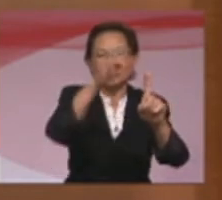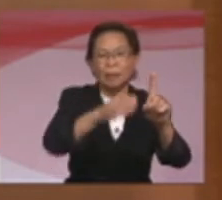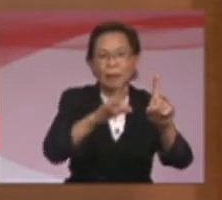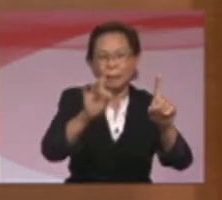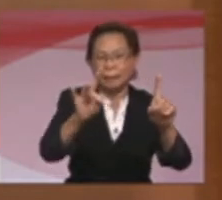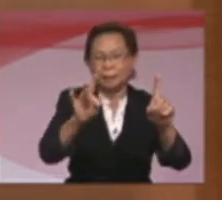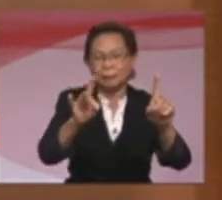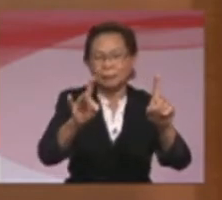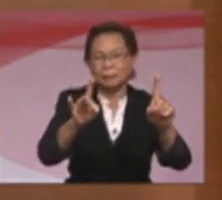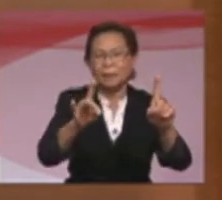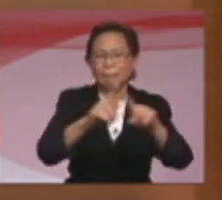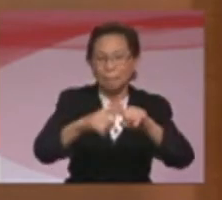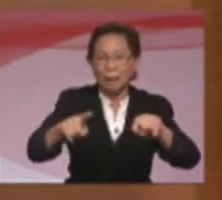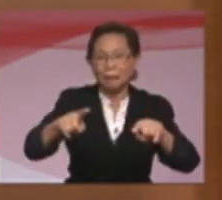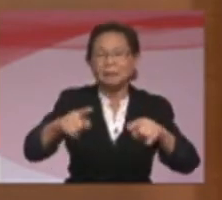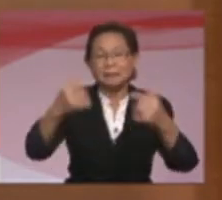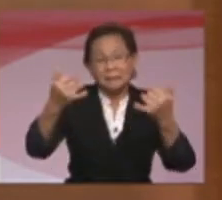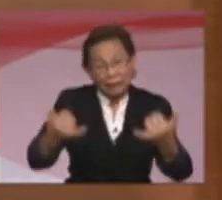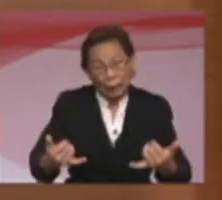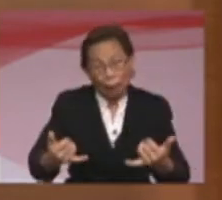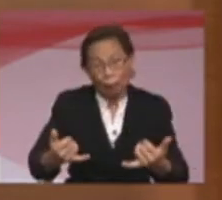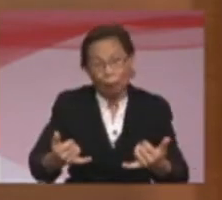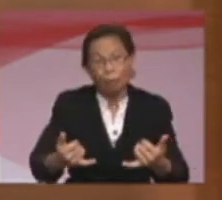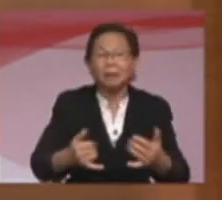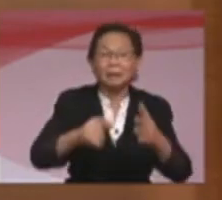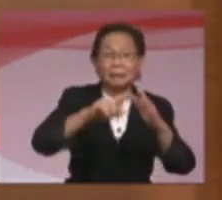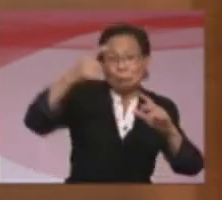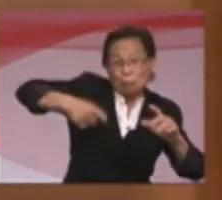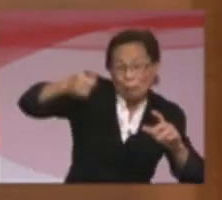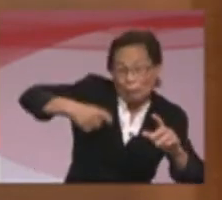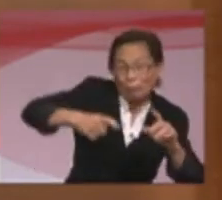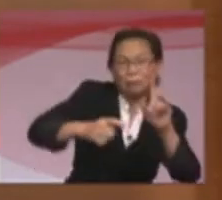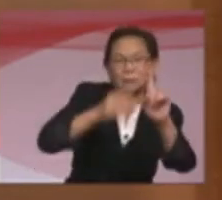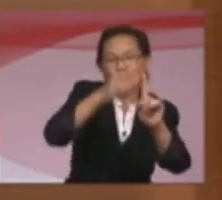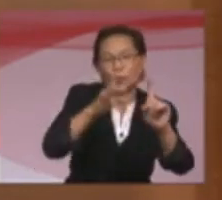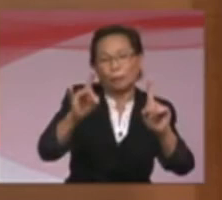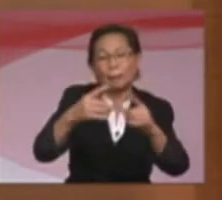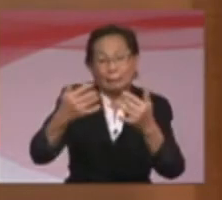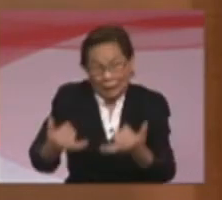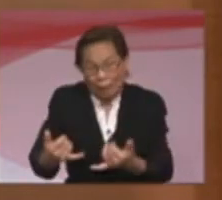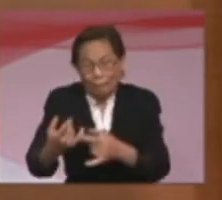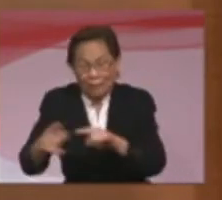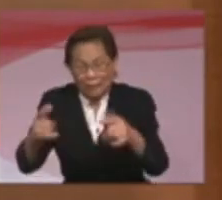Ogos secara wajib, tetapi sementara ini saya harap jaga